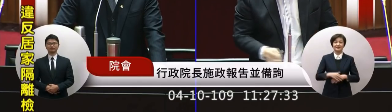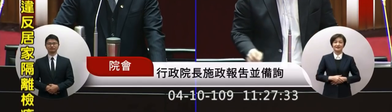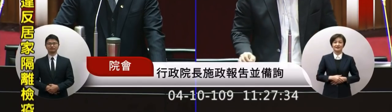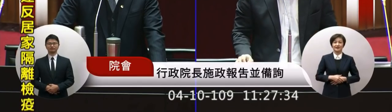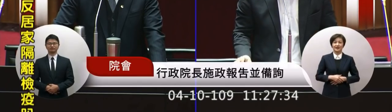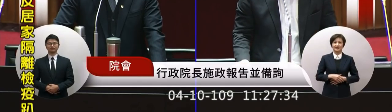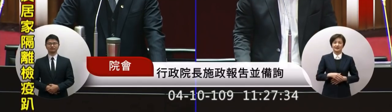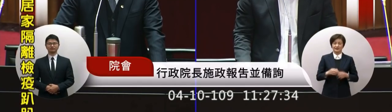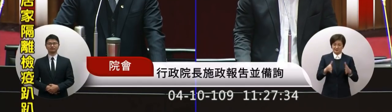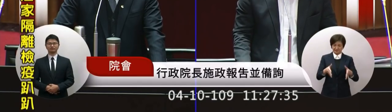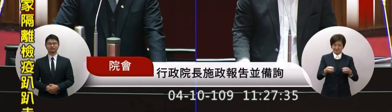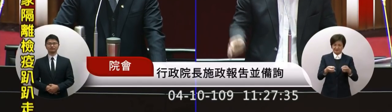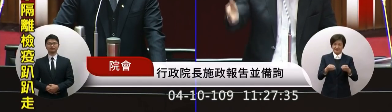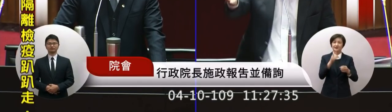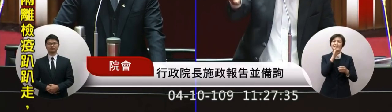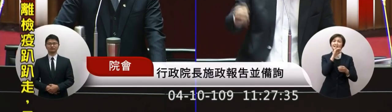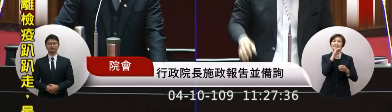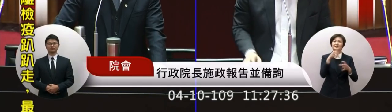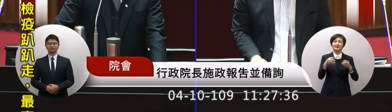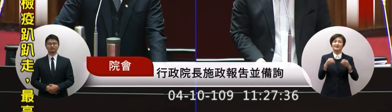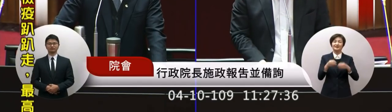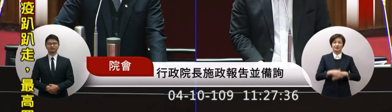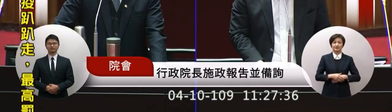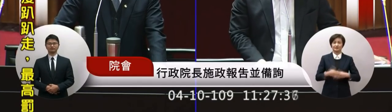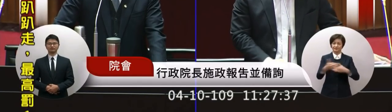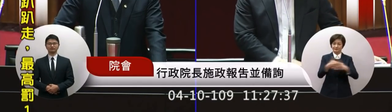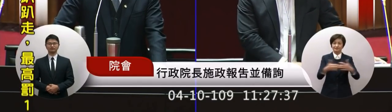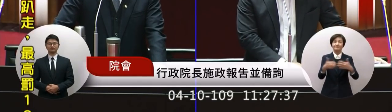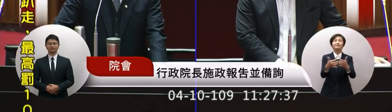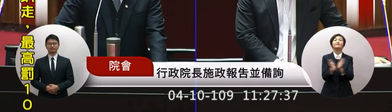中的部长，嘿，交通部长。